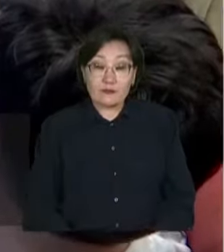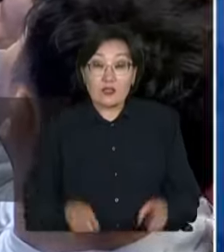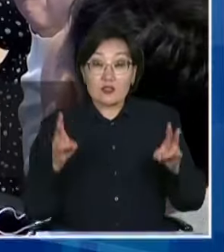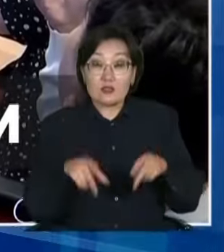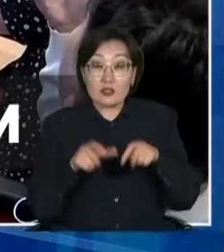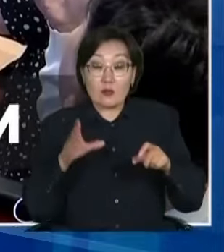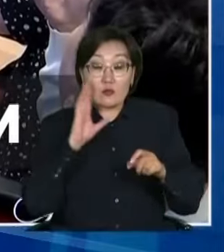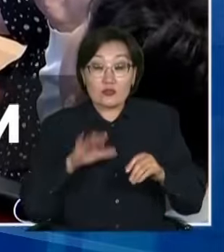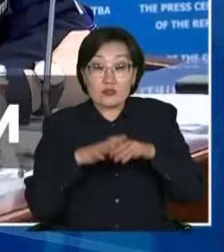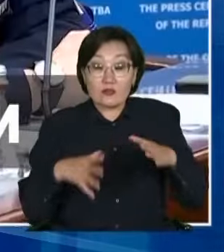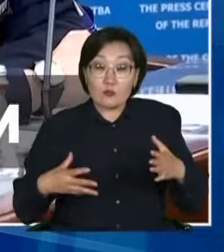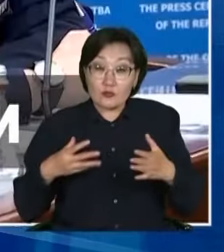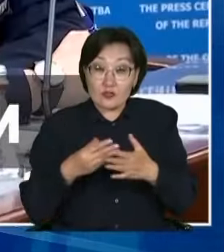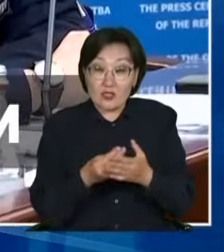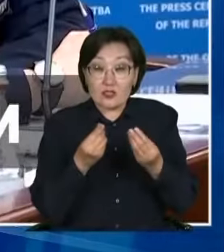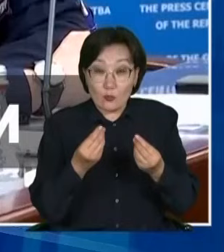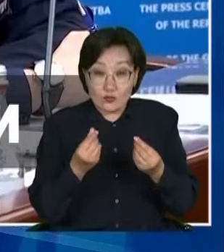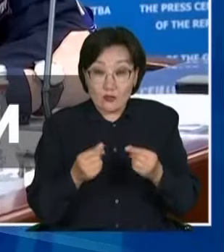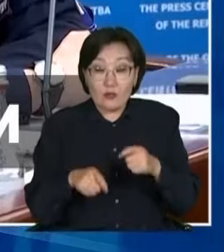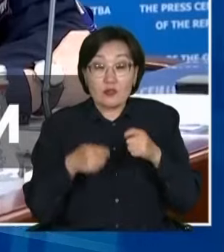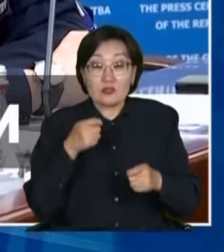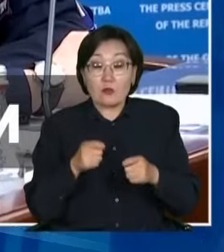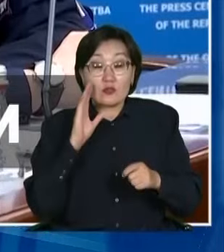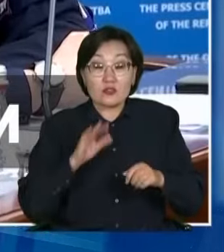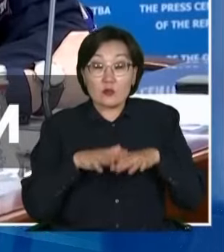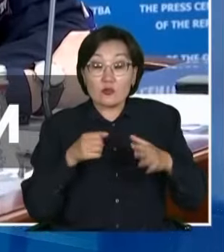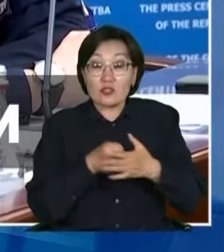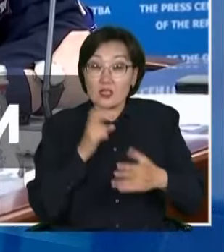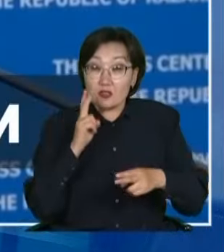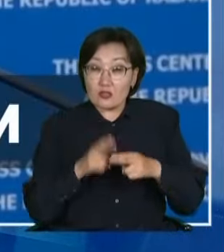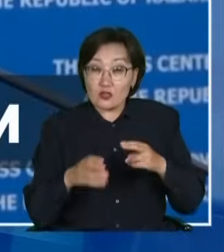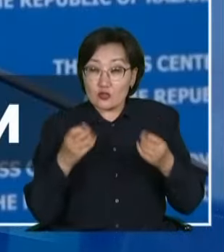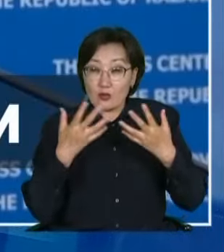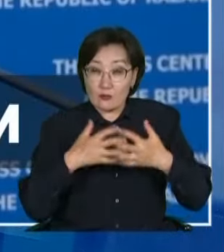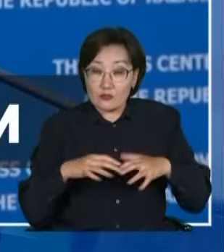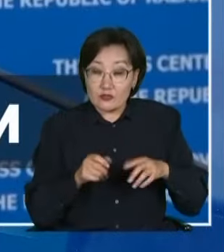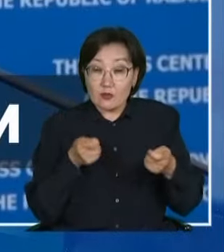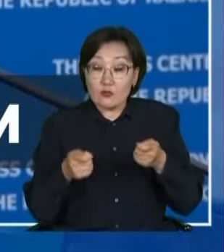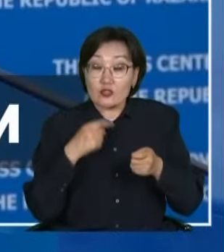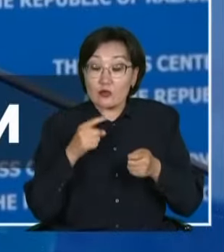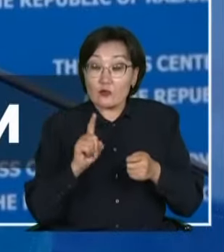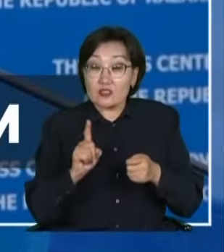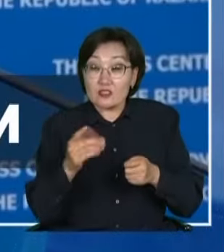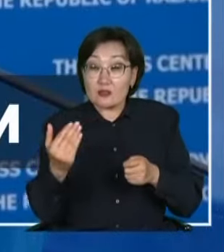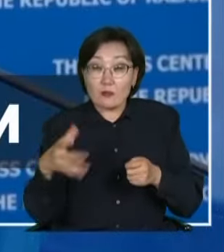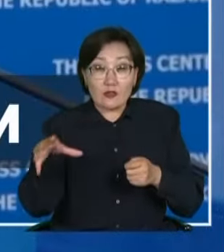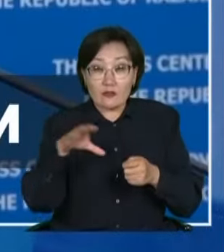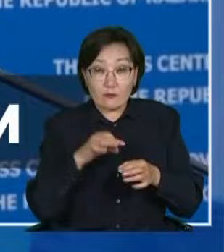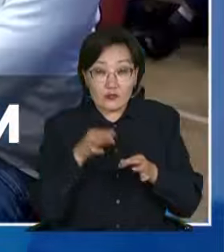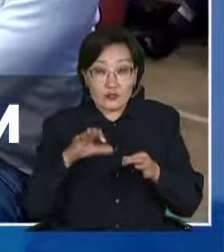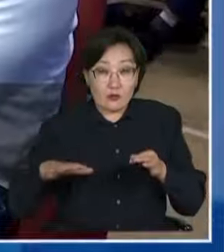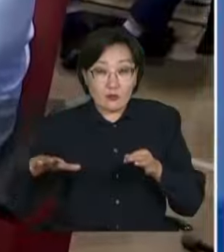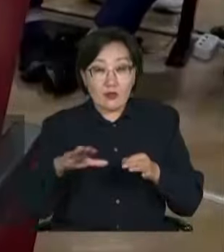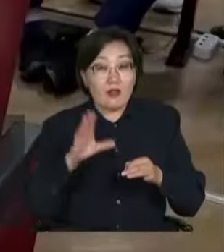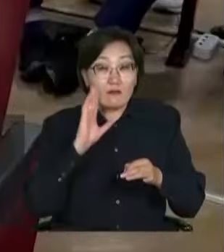Пострадавшим от наводнения выплачиваются компенсации. Ущерб от паводков до конца еще не посчитали. Чиновники ссылаются на то, что не во всех регионах сошла